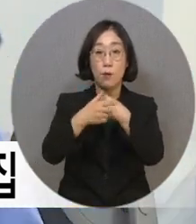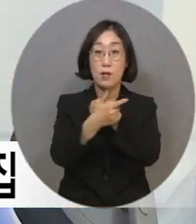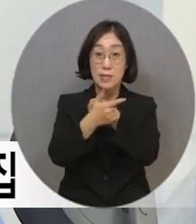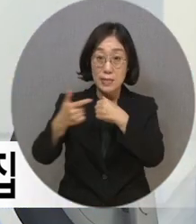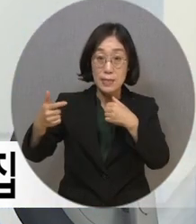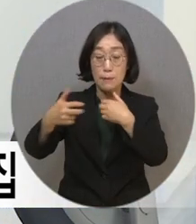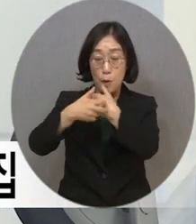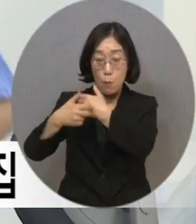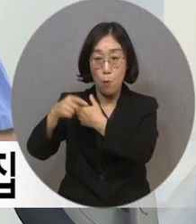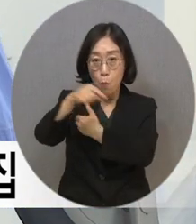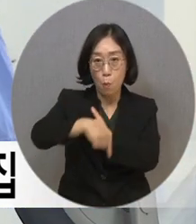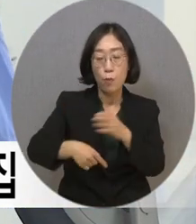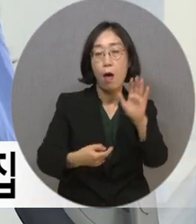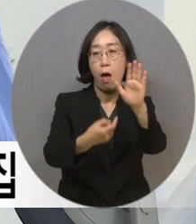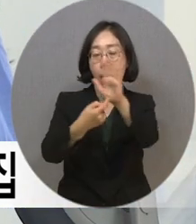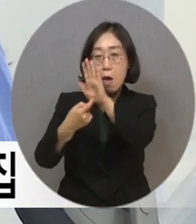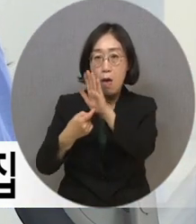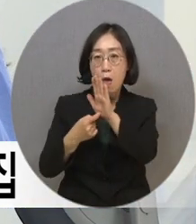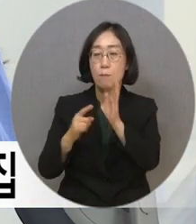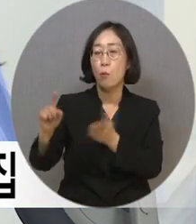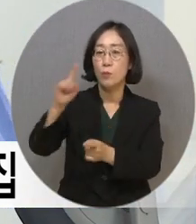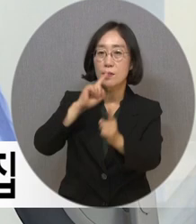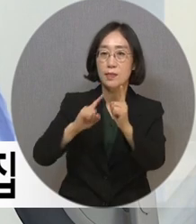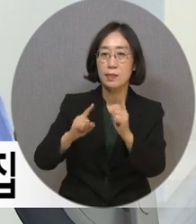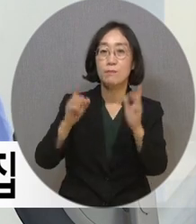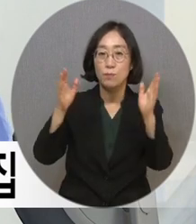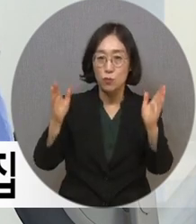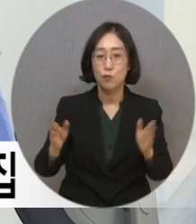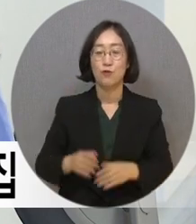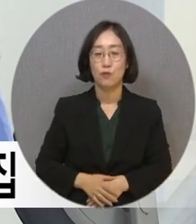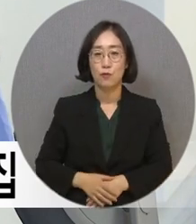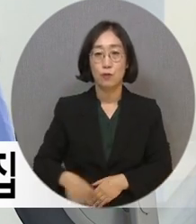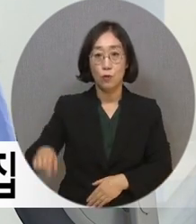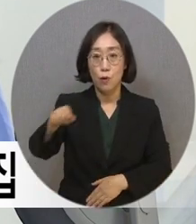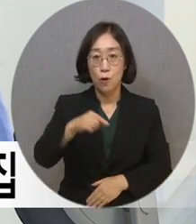의료기관을 대상으로 합니다. 모집에 관한 자세한 내용은